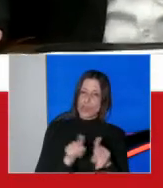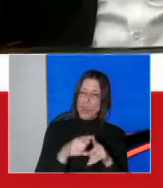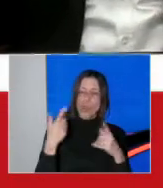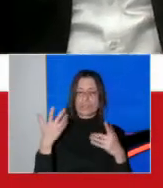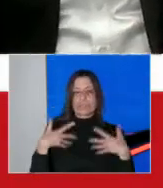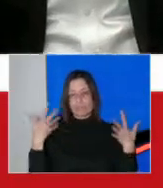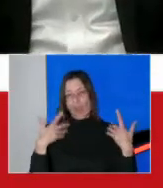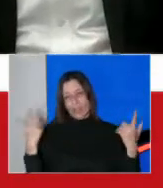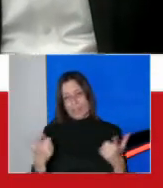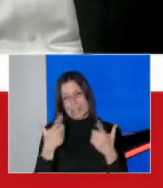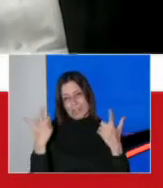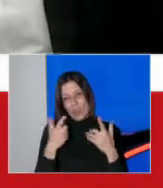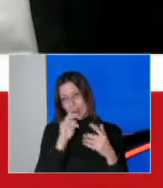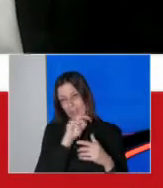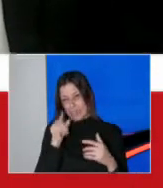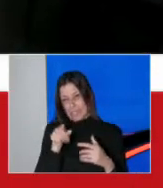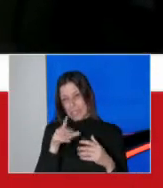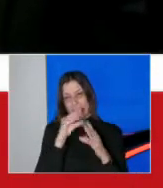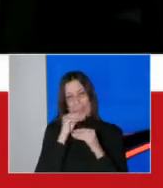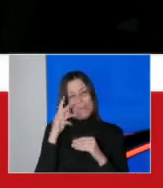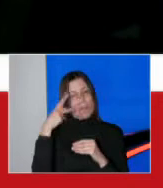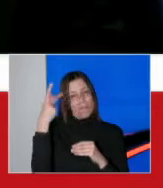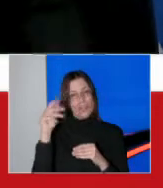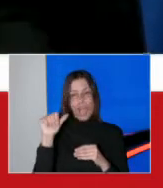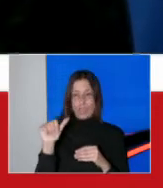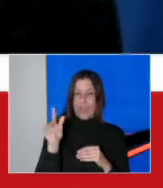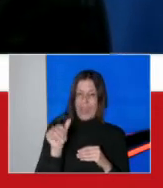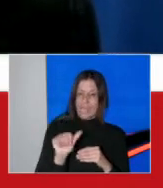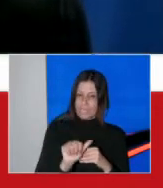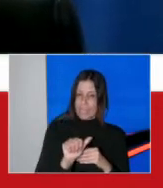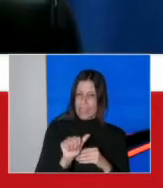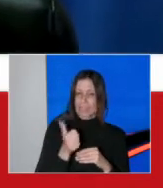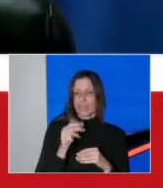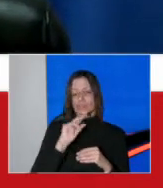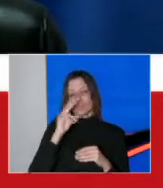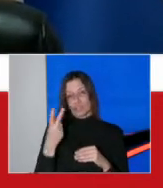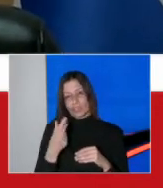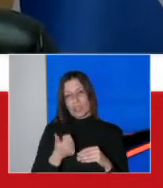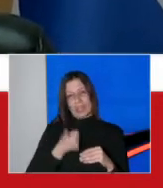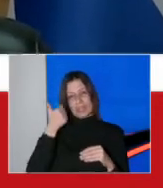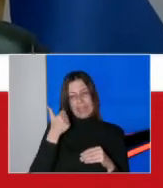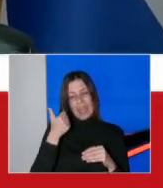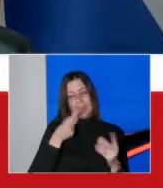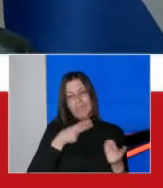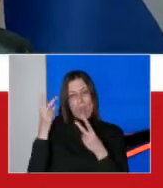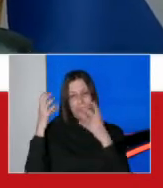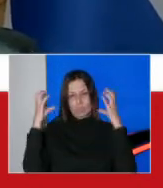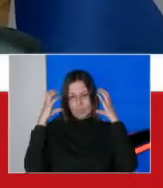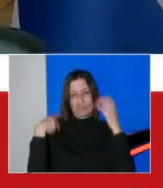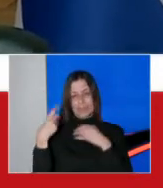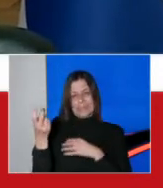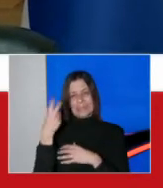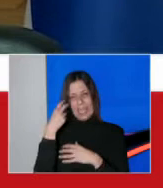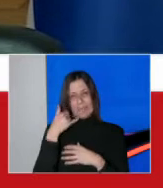ומסיבות. בעניין הזה נדבר עם פרופסור ארנון אפק, משנה למנכ״ל שיבא, לשעבר מנכ״ל משרד הבריאות, שמצטרף אלינו על קו